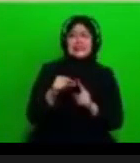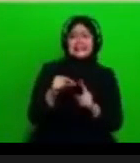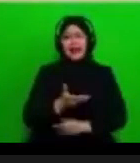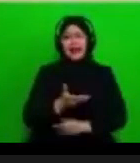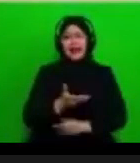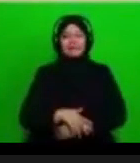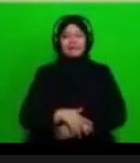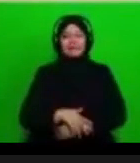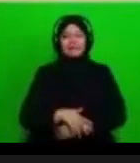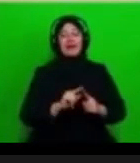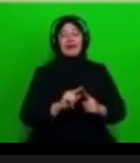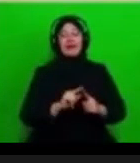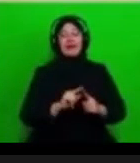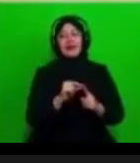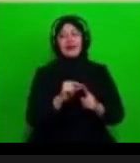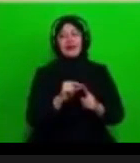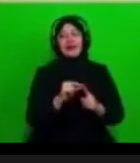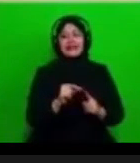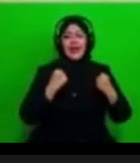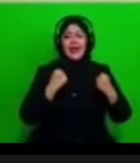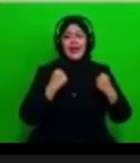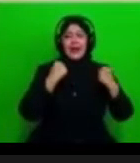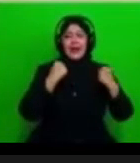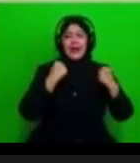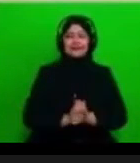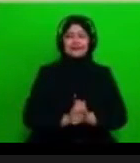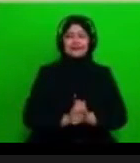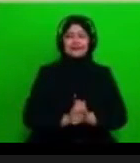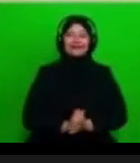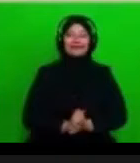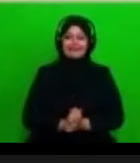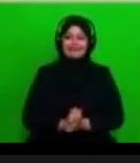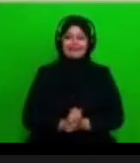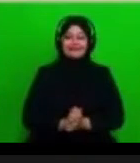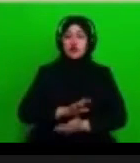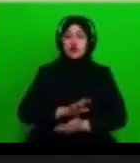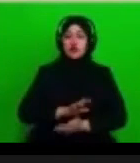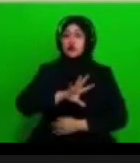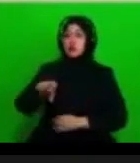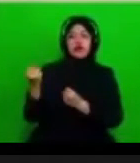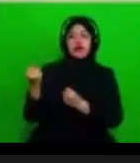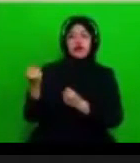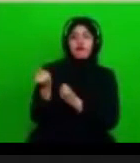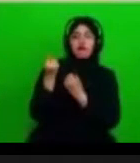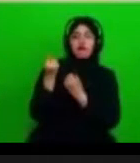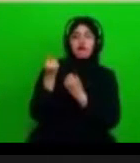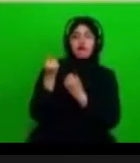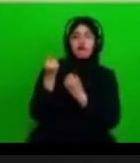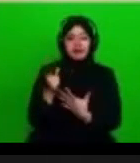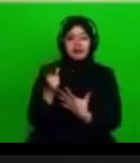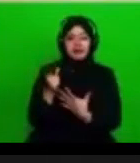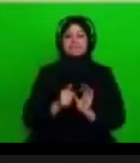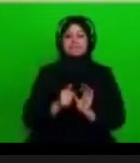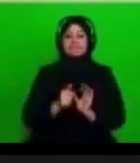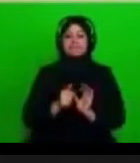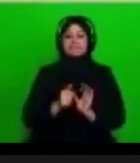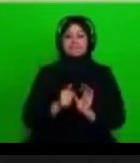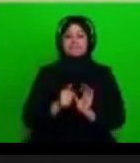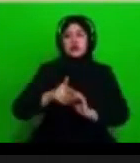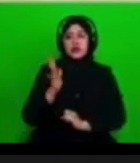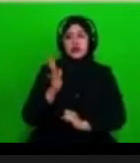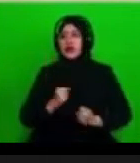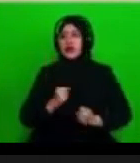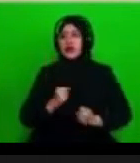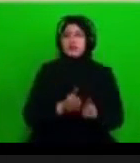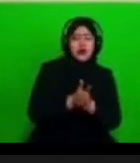untuk kegiatan ini. Ya. Karena sesaat lagi selanjutnya ada sambutan dari penasehat DWP